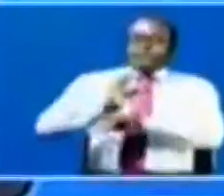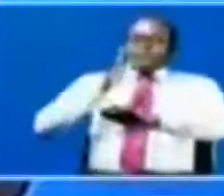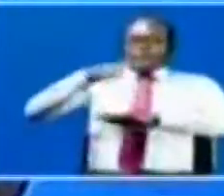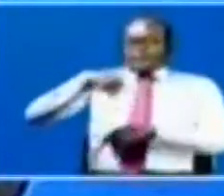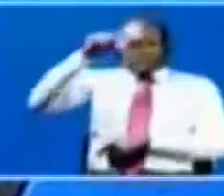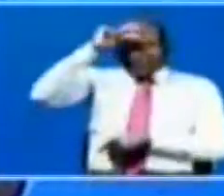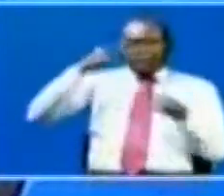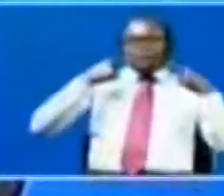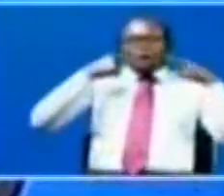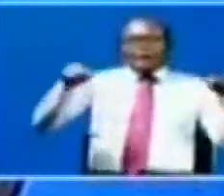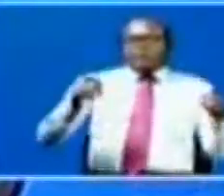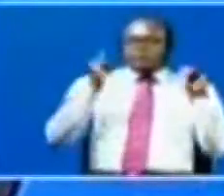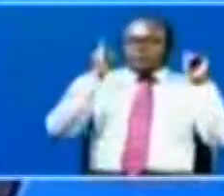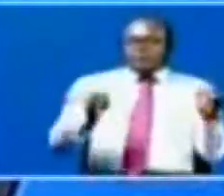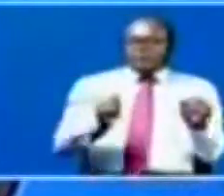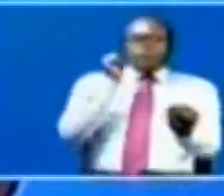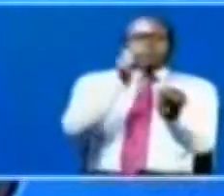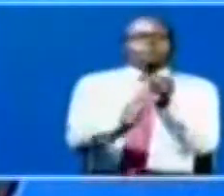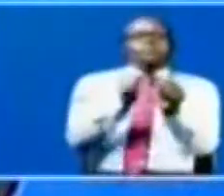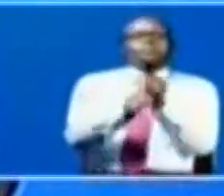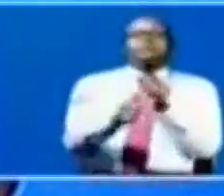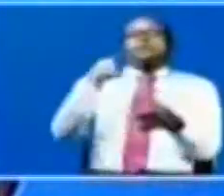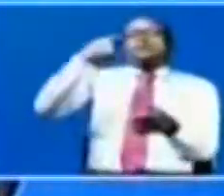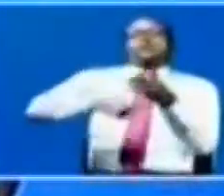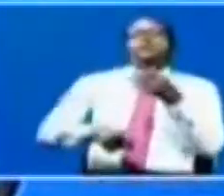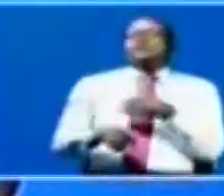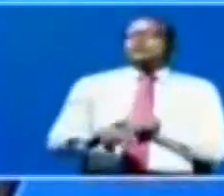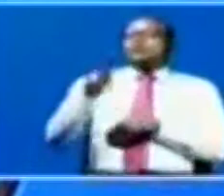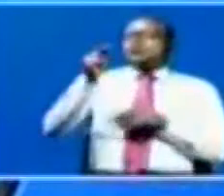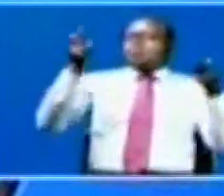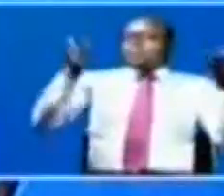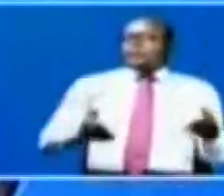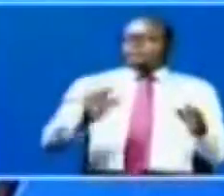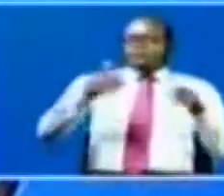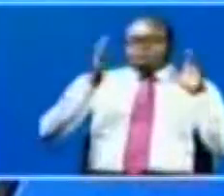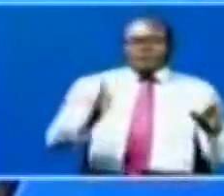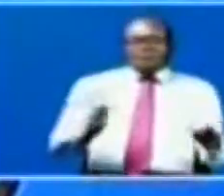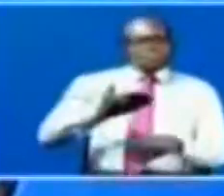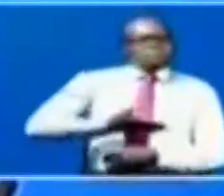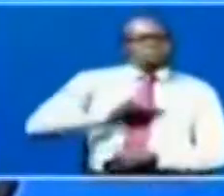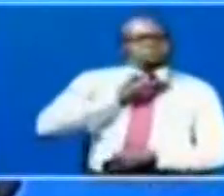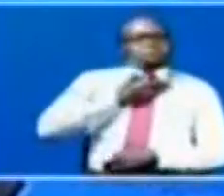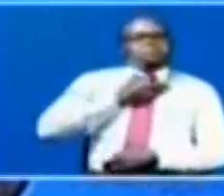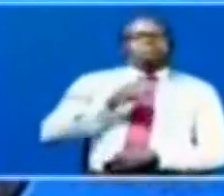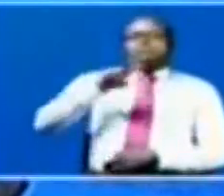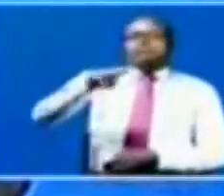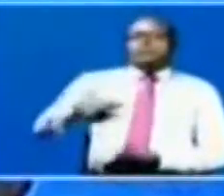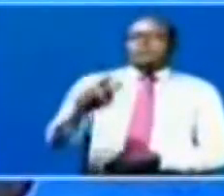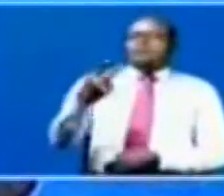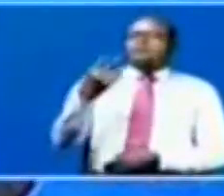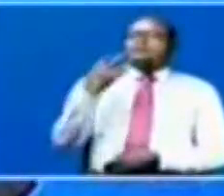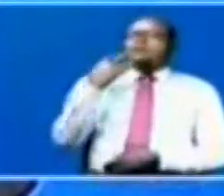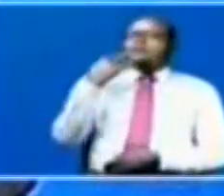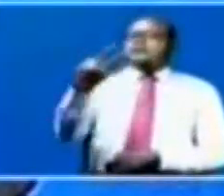serikali kutangaza bei mpya ya mahindi, wakulima kutoka eneo la North Rift wameonekana kughadhabishwa na bei ya shilingi